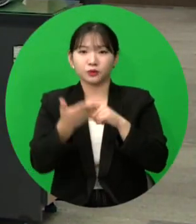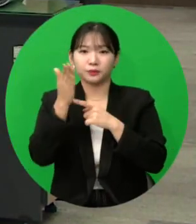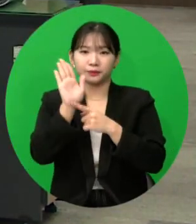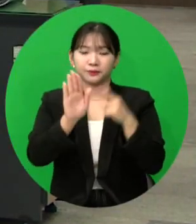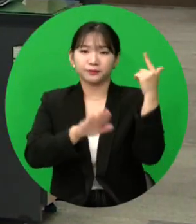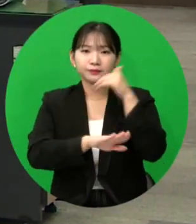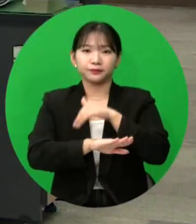예정입니다